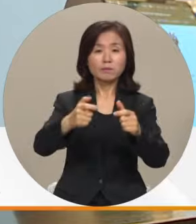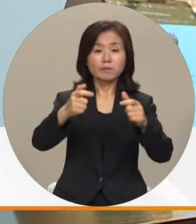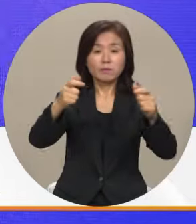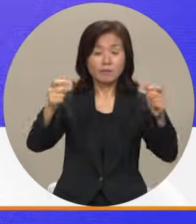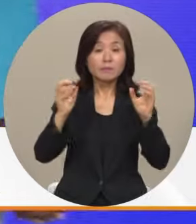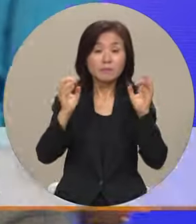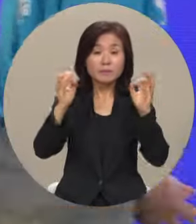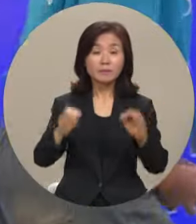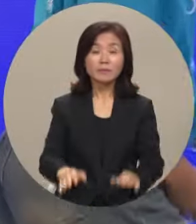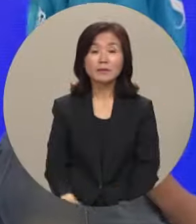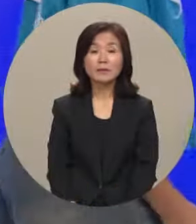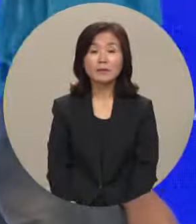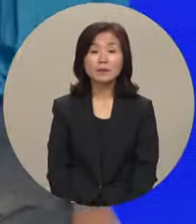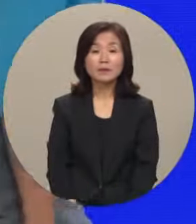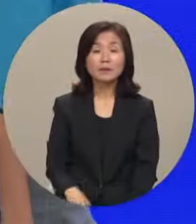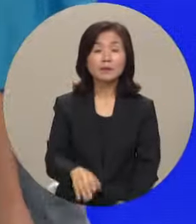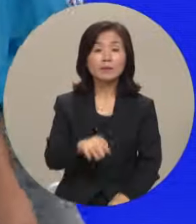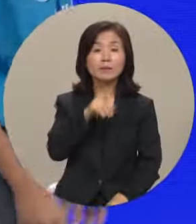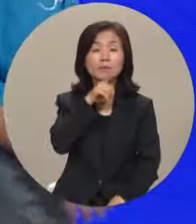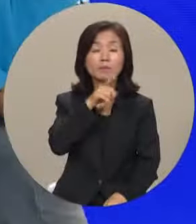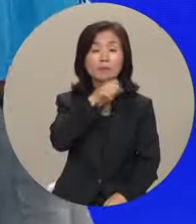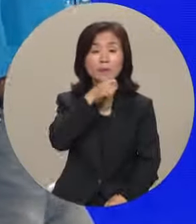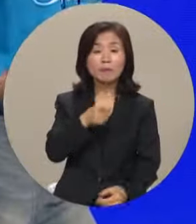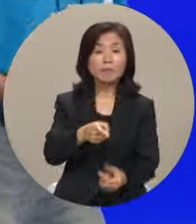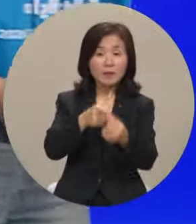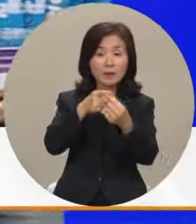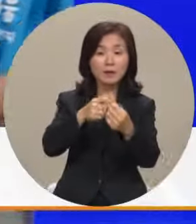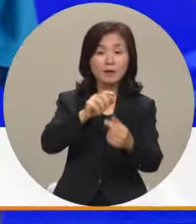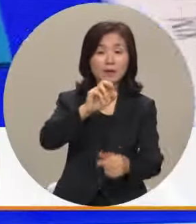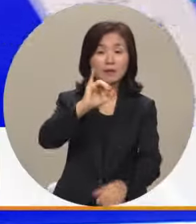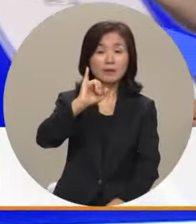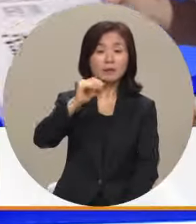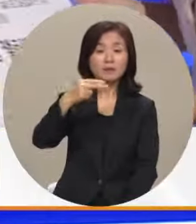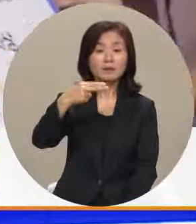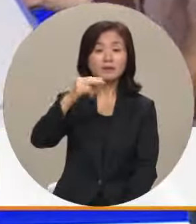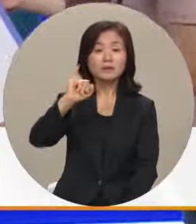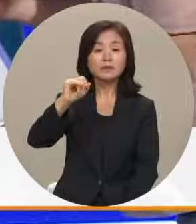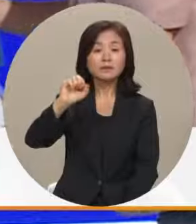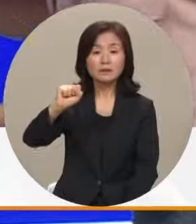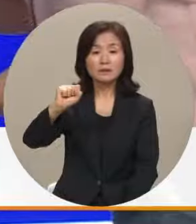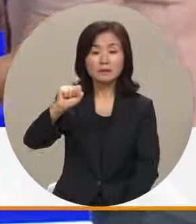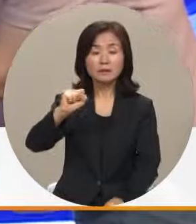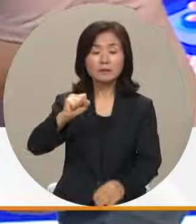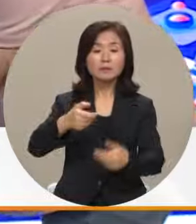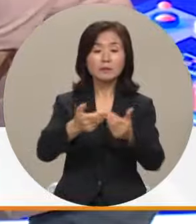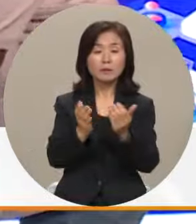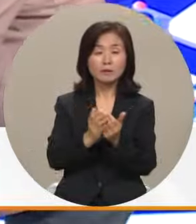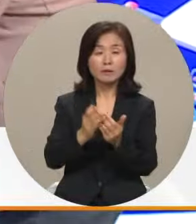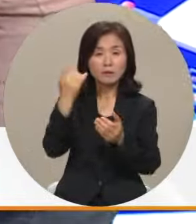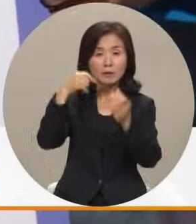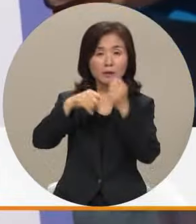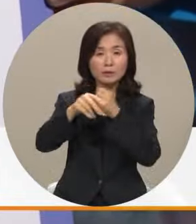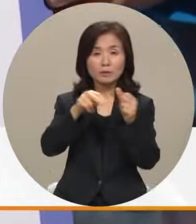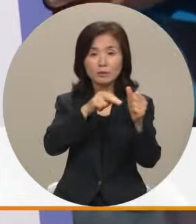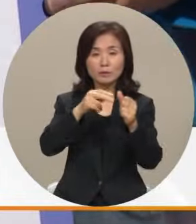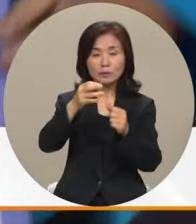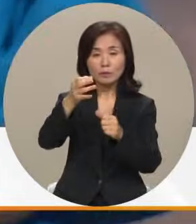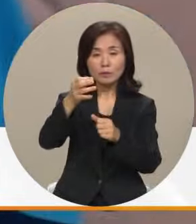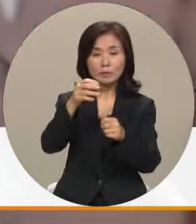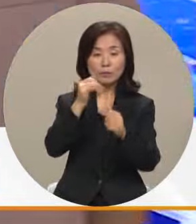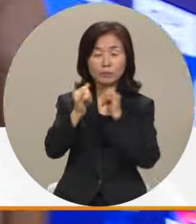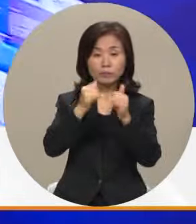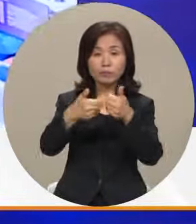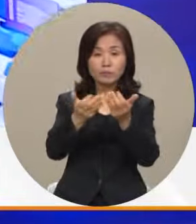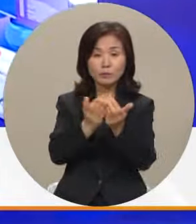있도록. 가장 우수한 성적을 거둔 HIS 팀에게는 과학기술정보통신부 장관상과 함께 해외